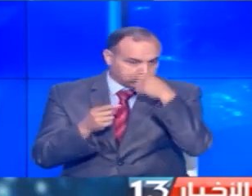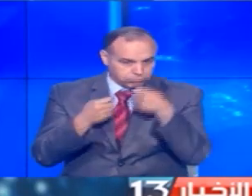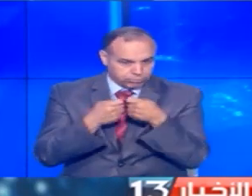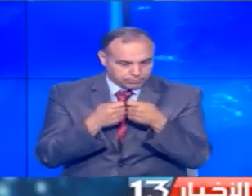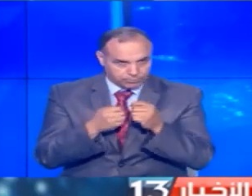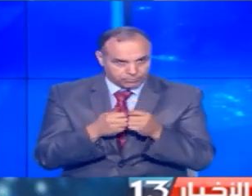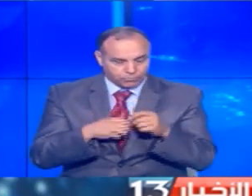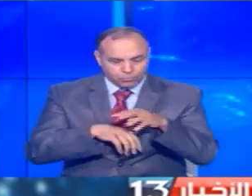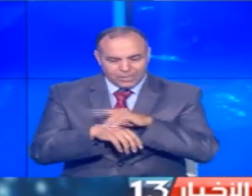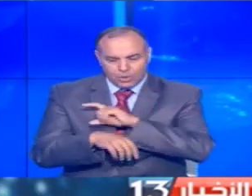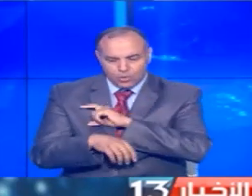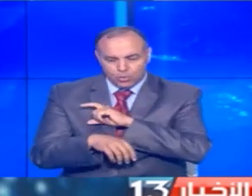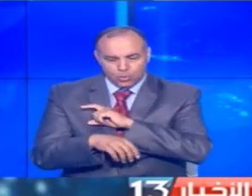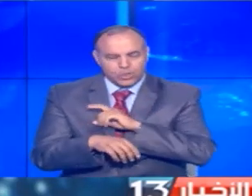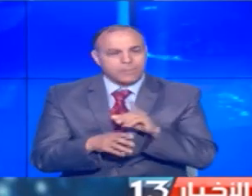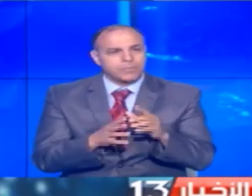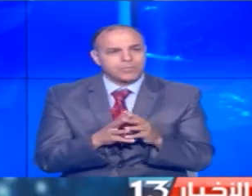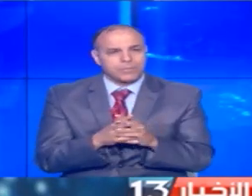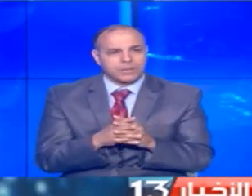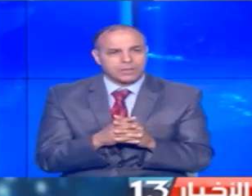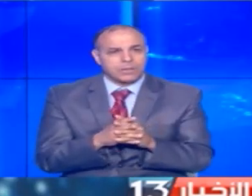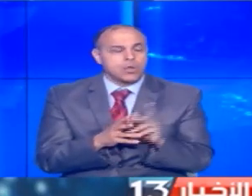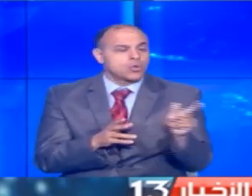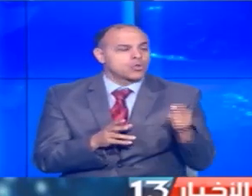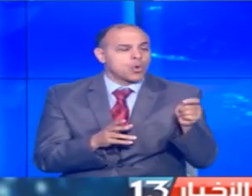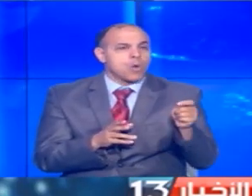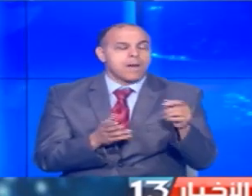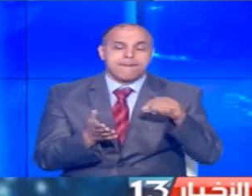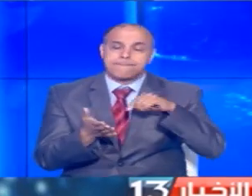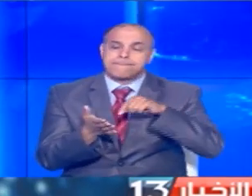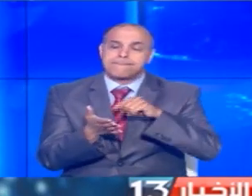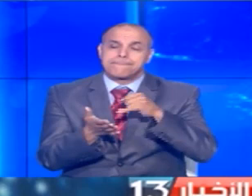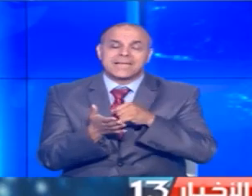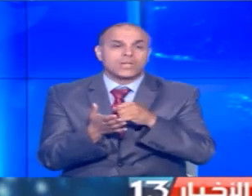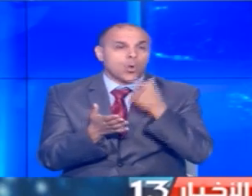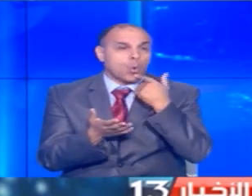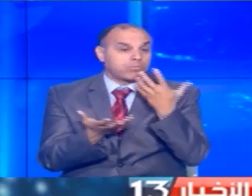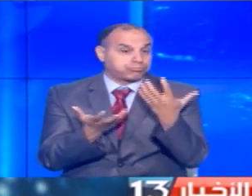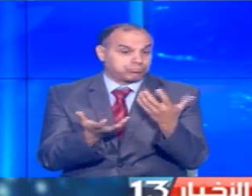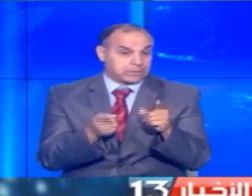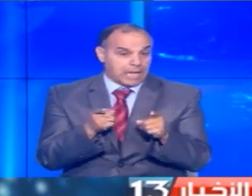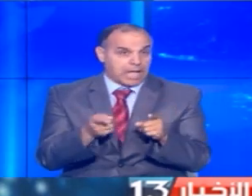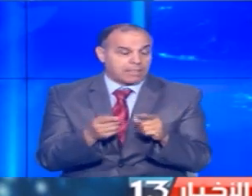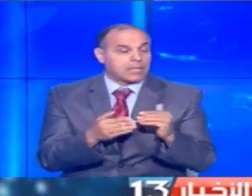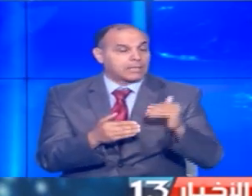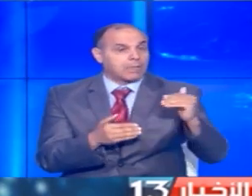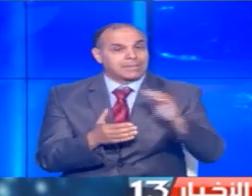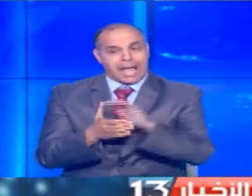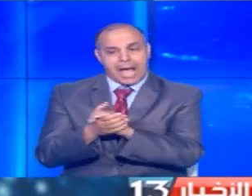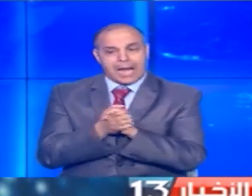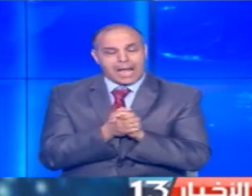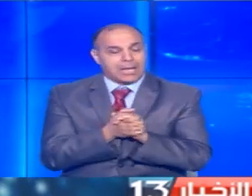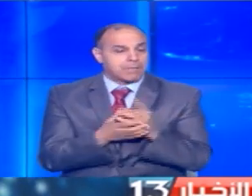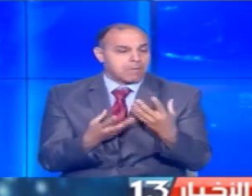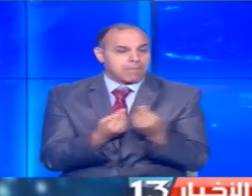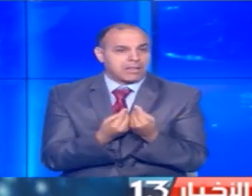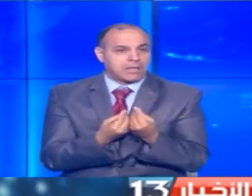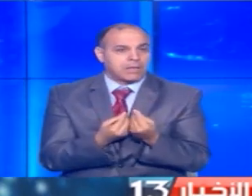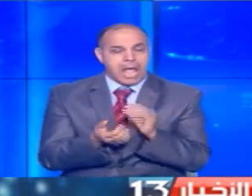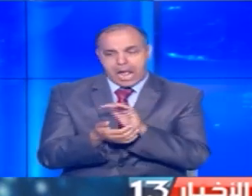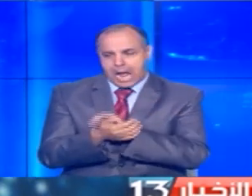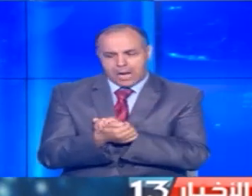في ولاية سوسة بنفيضة. طبيعي الجانب الكوري نعتقد عنده رغبة في تنمية العلاقات في الجانب هذا. نحن